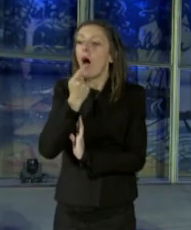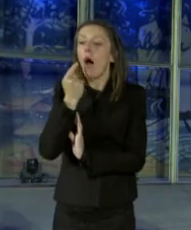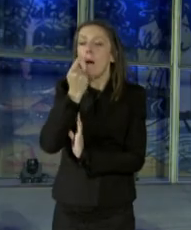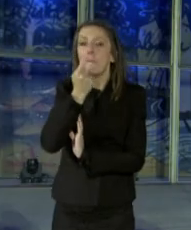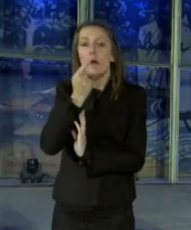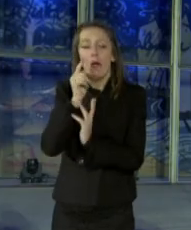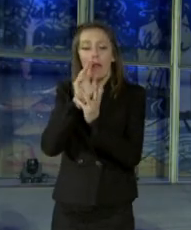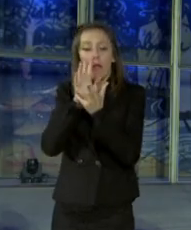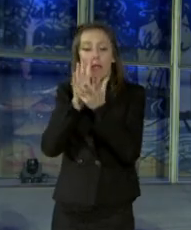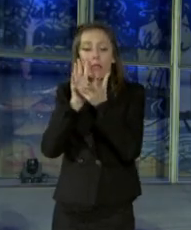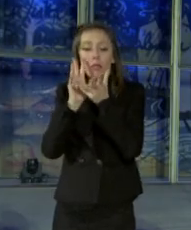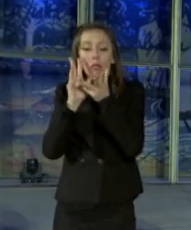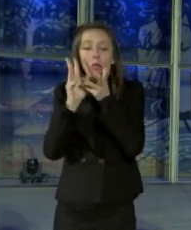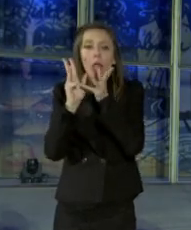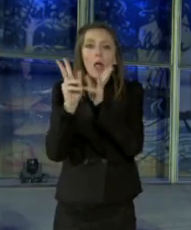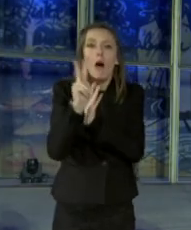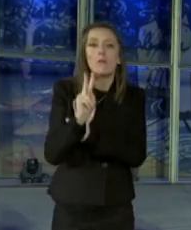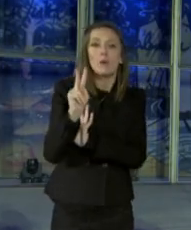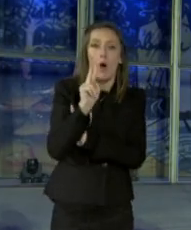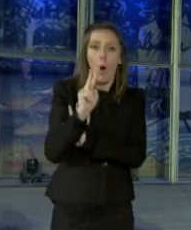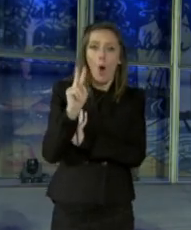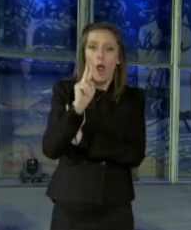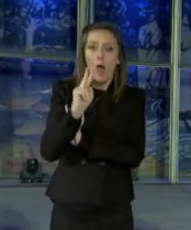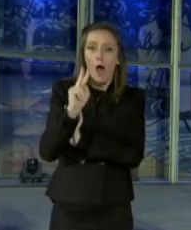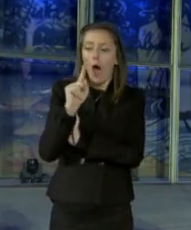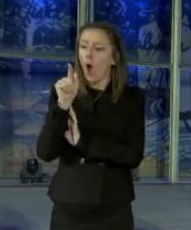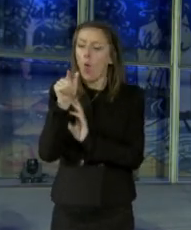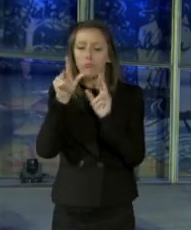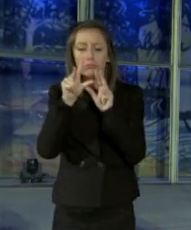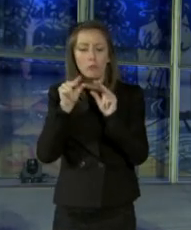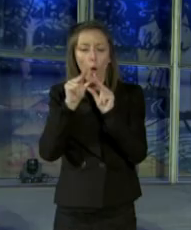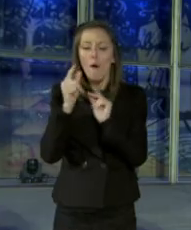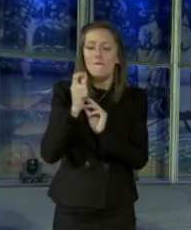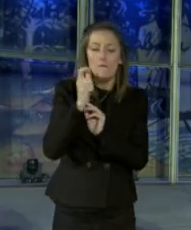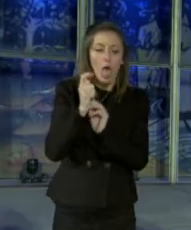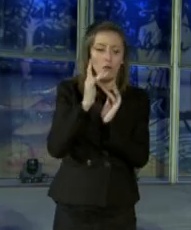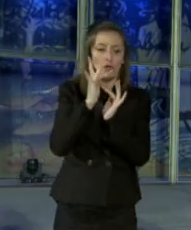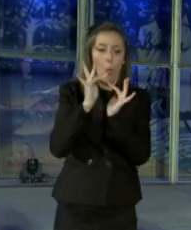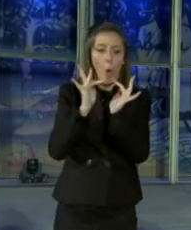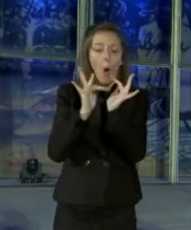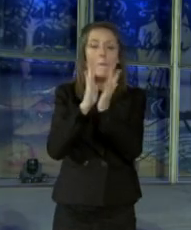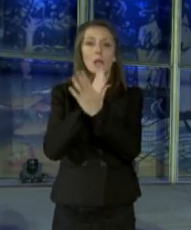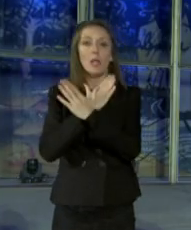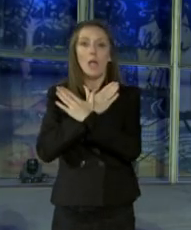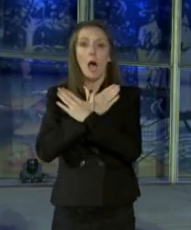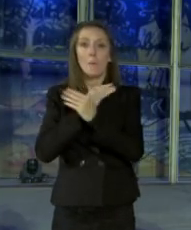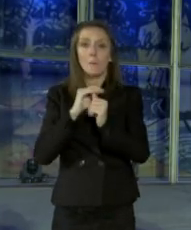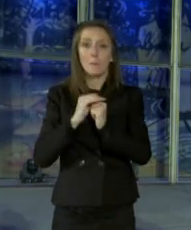cominciavano a diventare livide ripeteva continuamente gesù maria